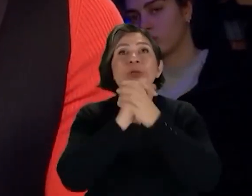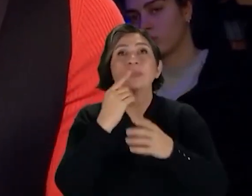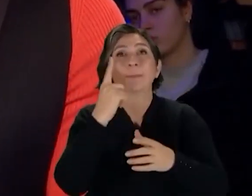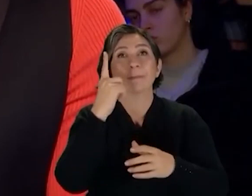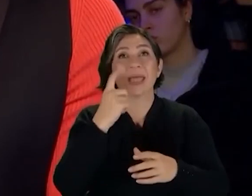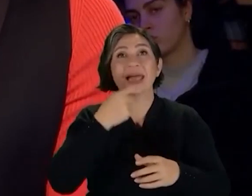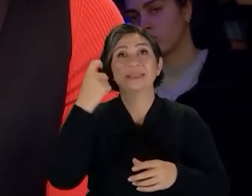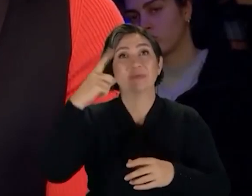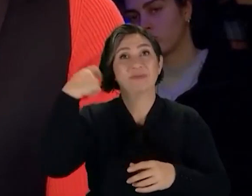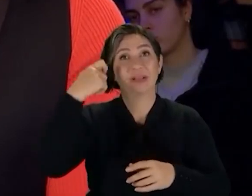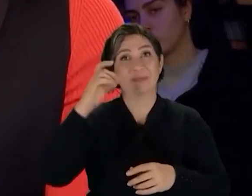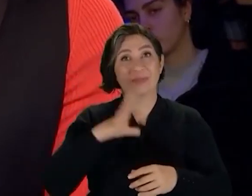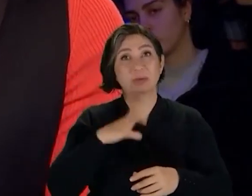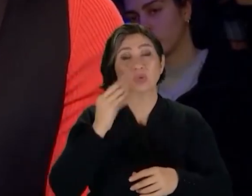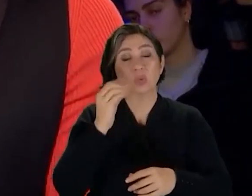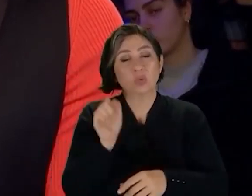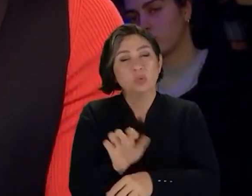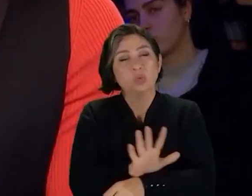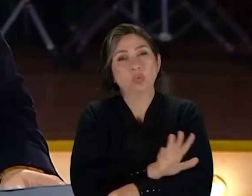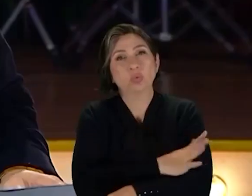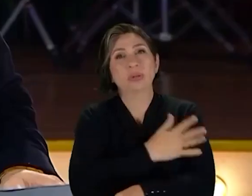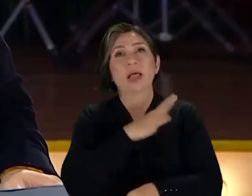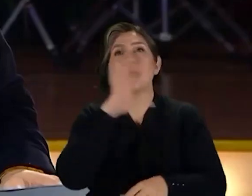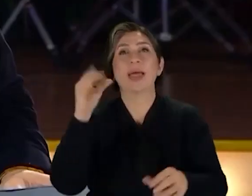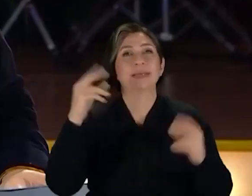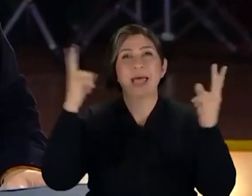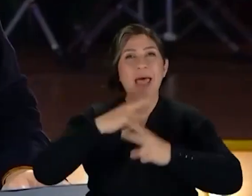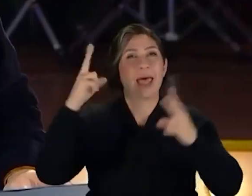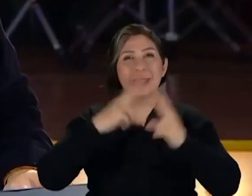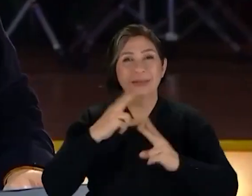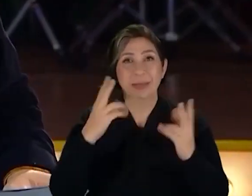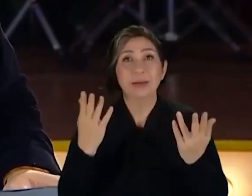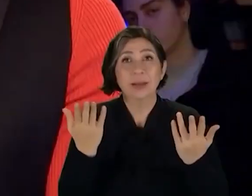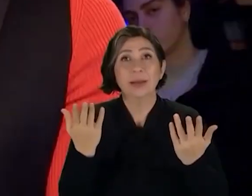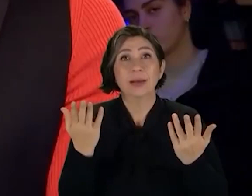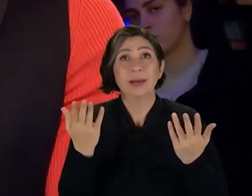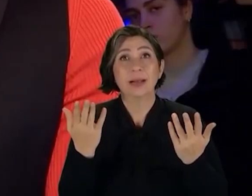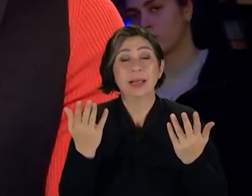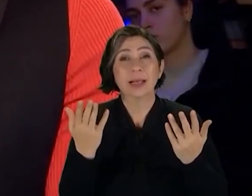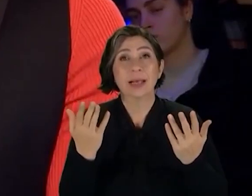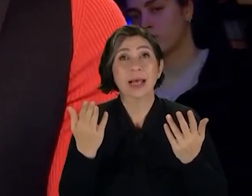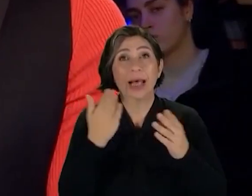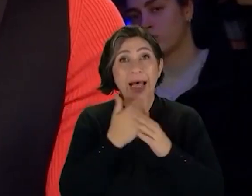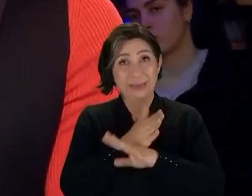mevcutta bir eski bir film vardır Çok duygusal çok dram ı Aynen aslında